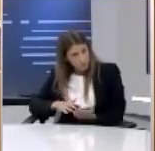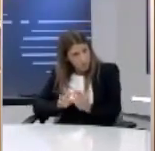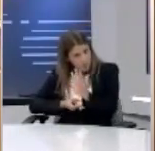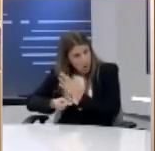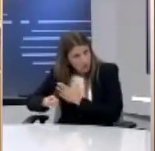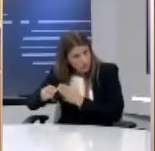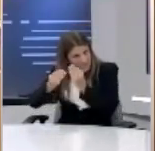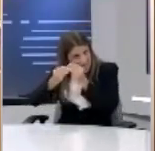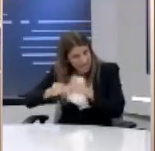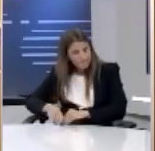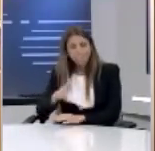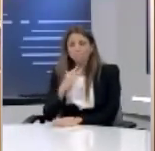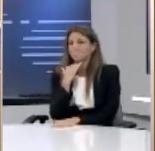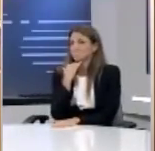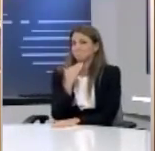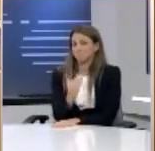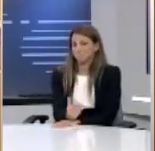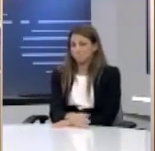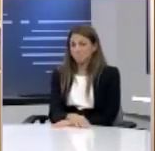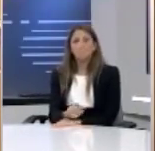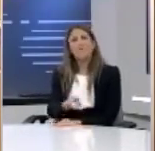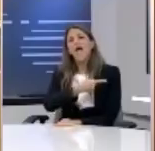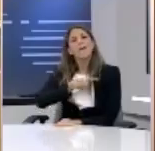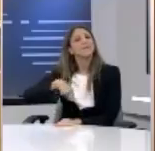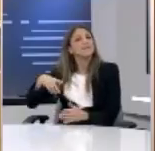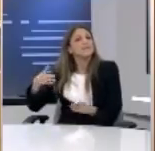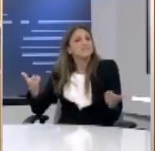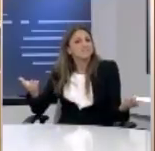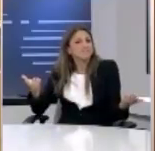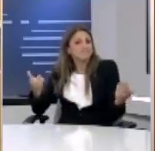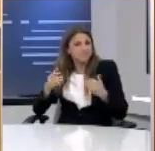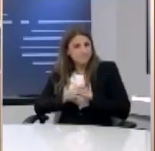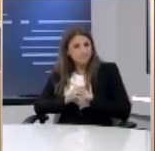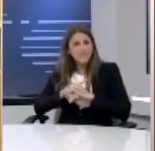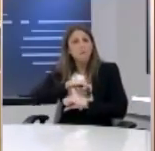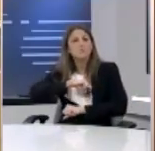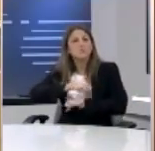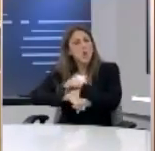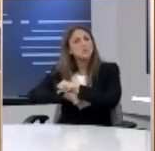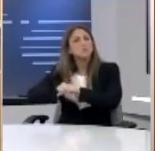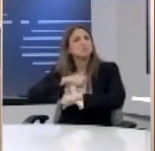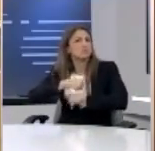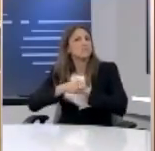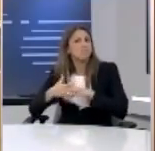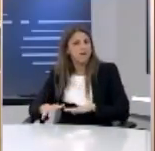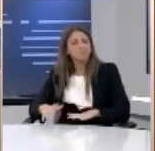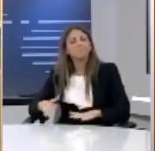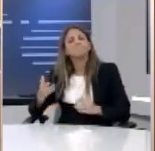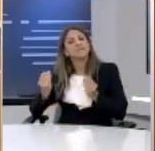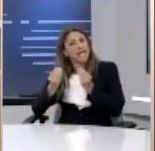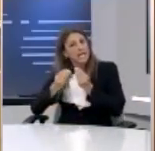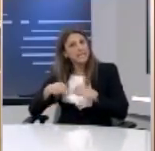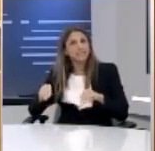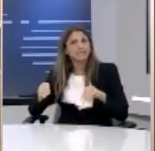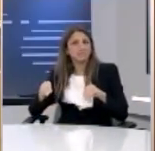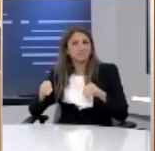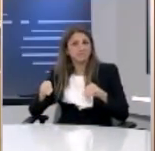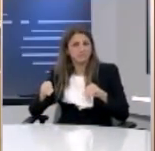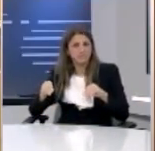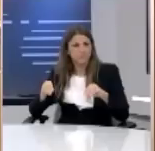κύριοι βουλευτές, προσπαθήσαμε να αντιμετωπίσουμε ένα ζήτημα που υπερβαίνει τις δυνατότητες της